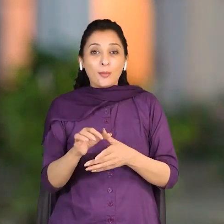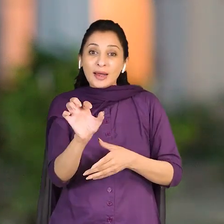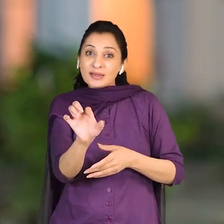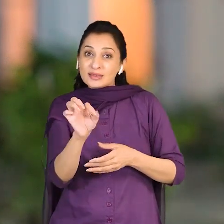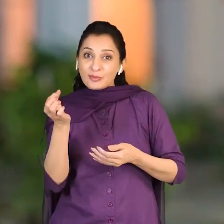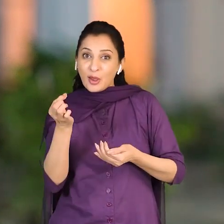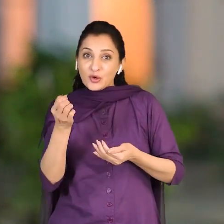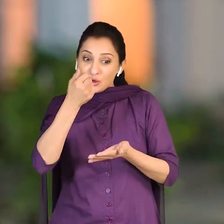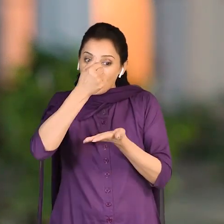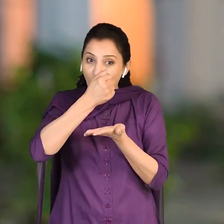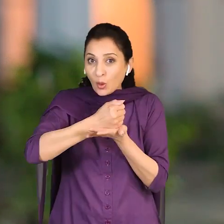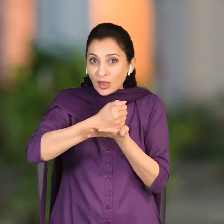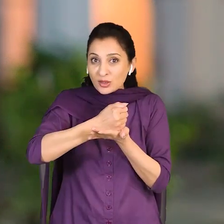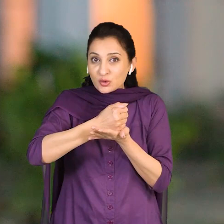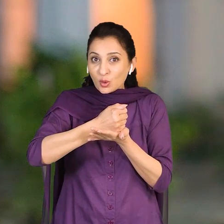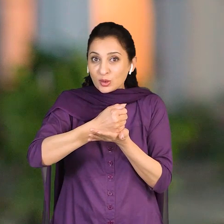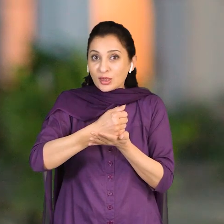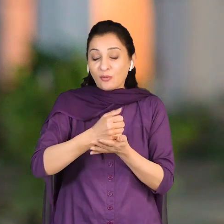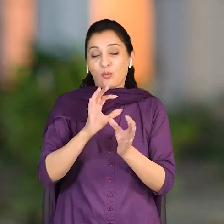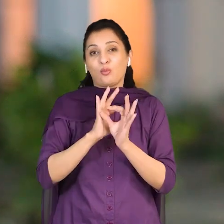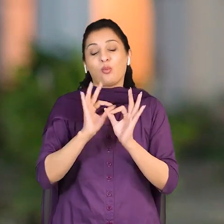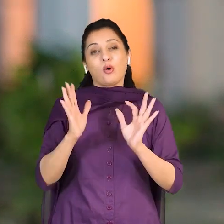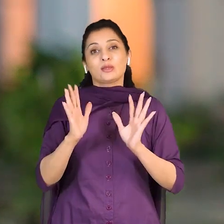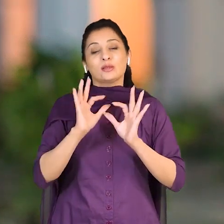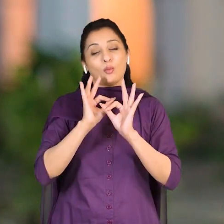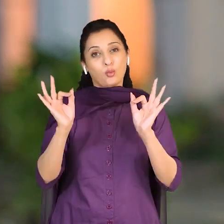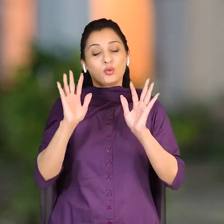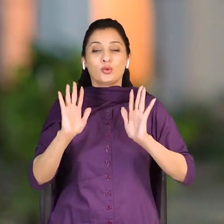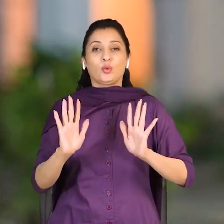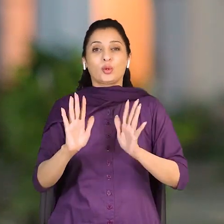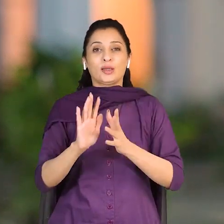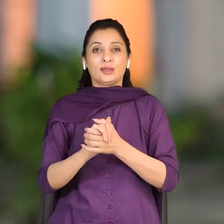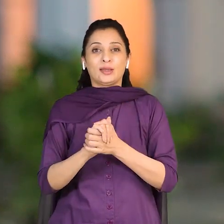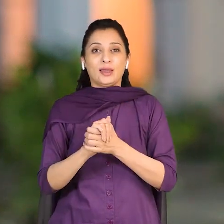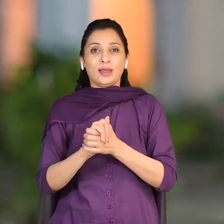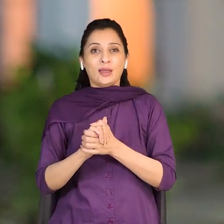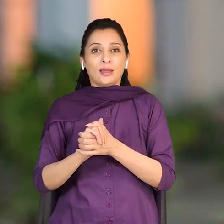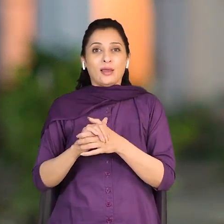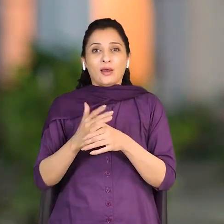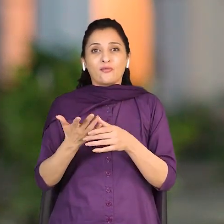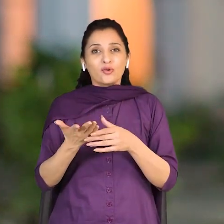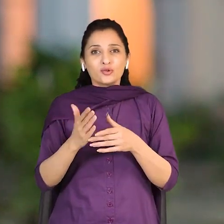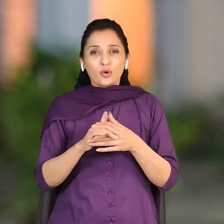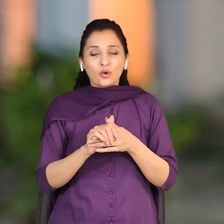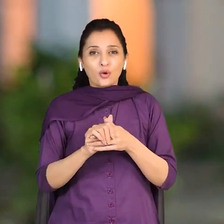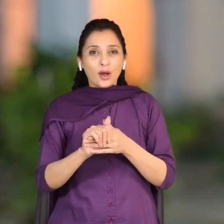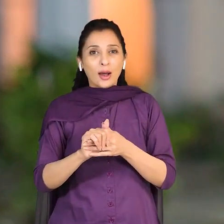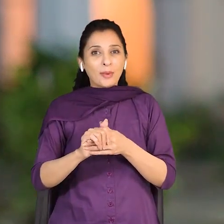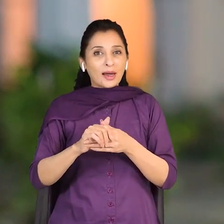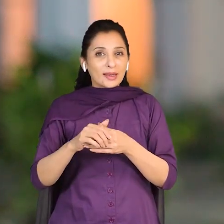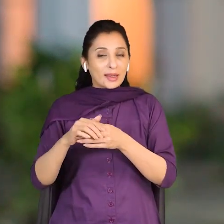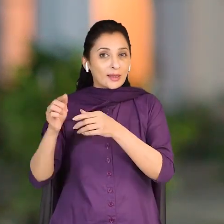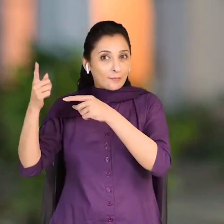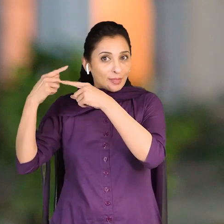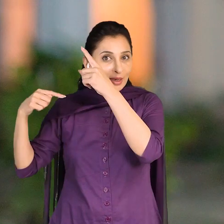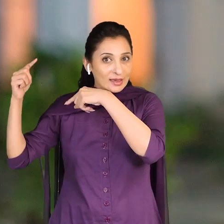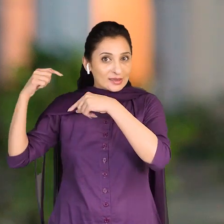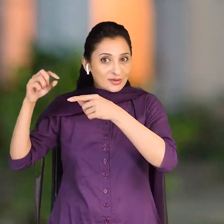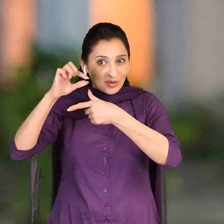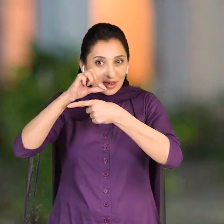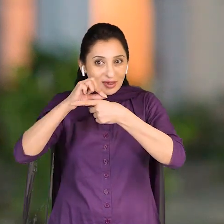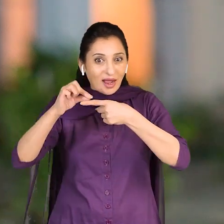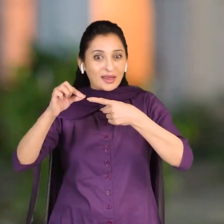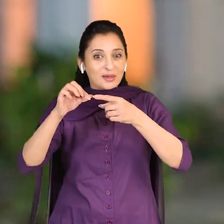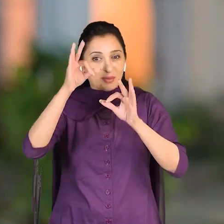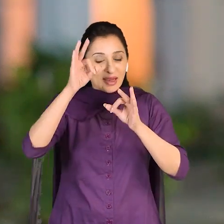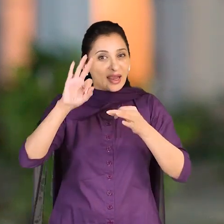जो कॉर्पोरेट बुकिंग्स होती हैं हिस्ट्री बाय नाइट की, और जो हमारे रेगुलर टूर्स हैं उनकी भी बुकिंग्स हो रही हैं। सो